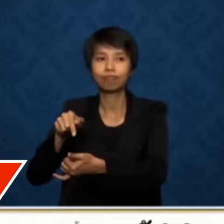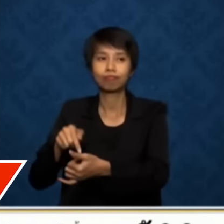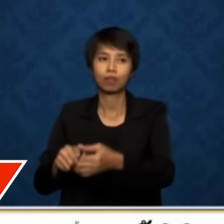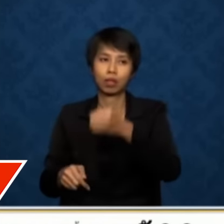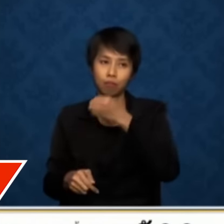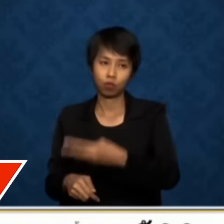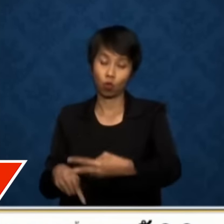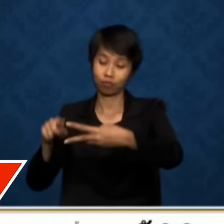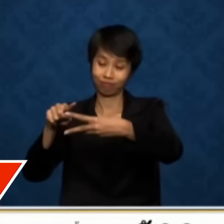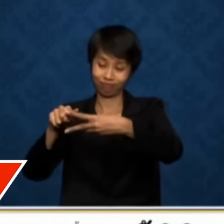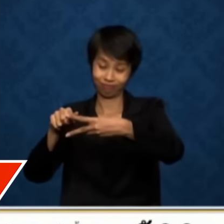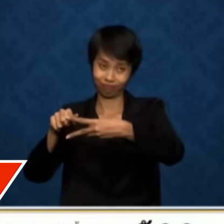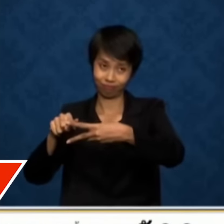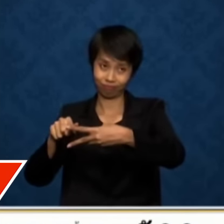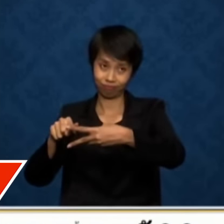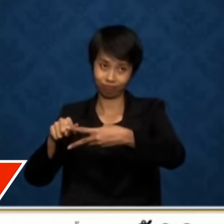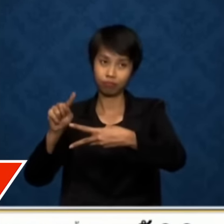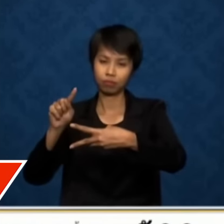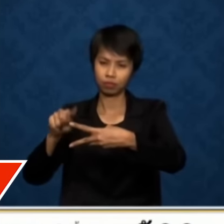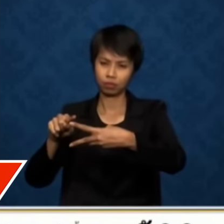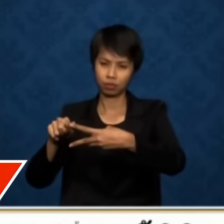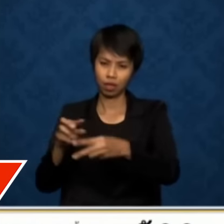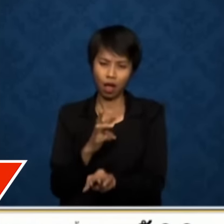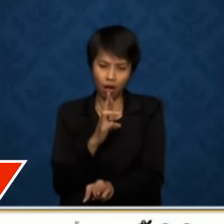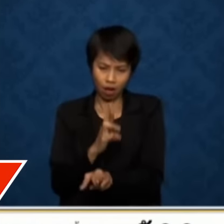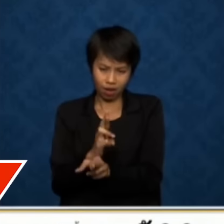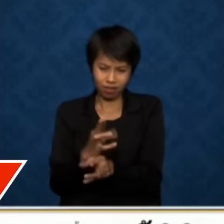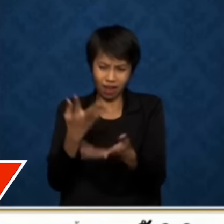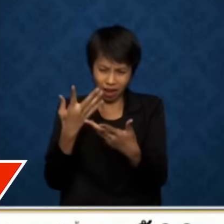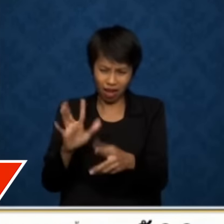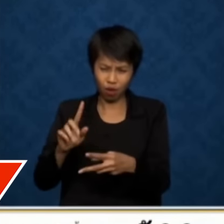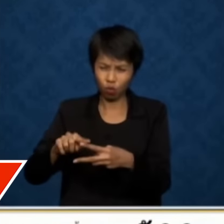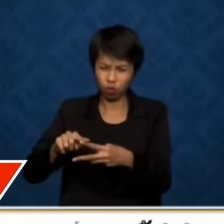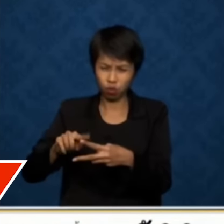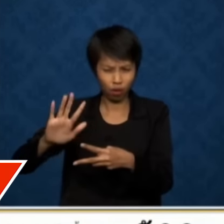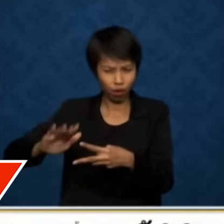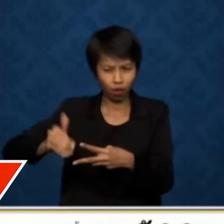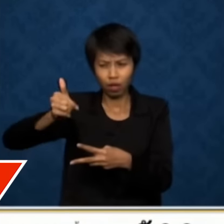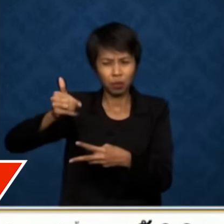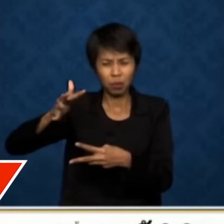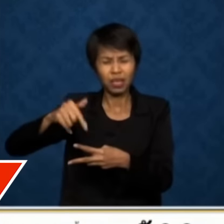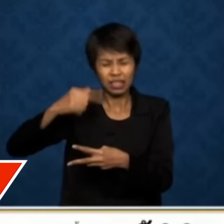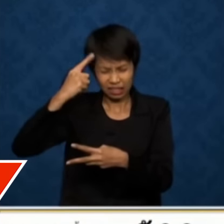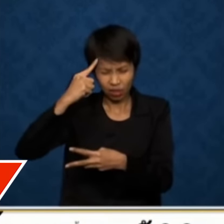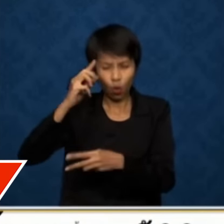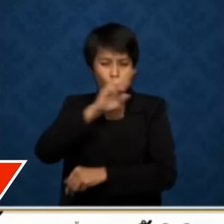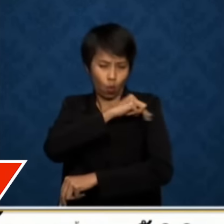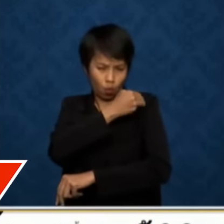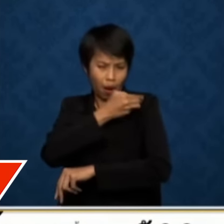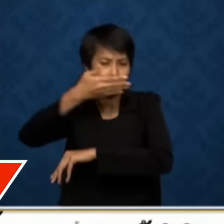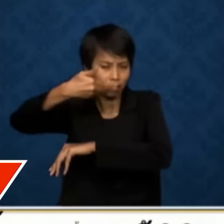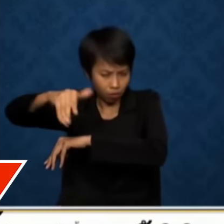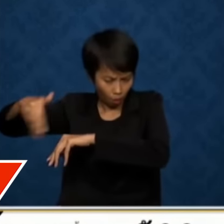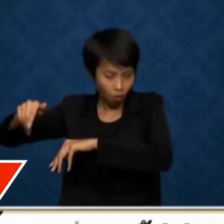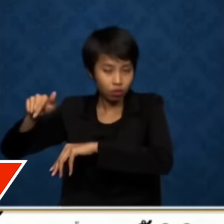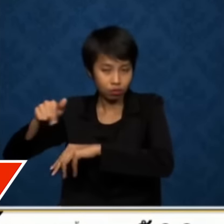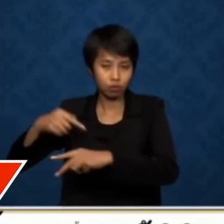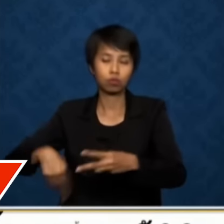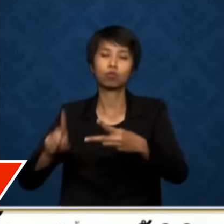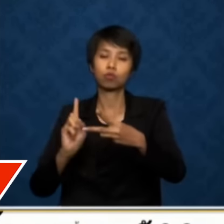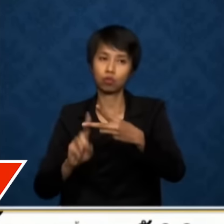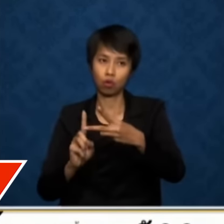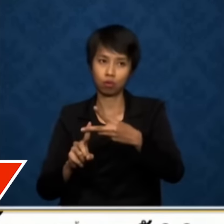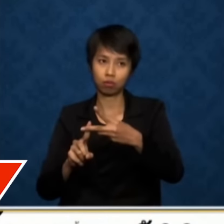ะ1รักษามาแล้วเนี่ยอาการไม่ดีขึ้นส่งไปข้างนอกเถอะหรือ2